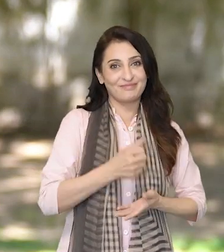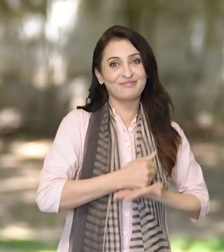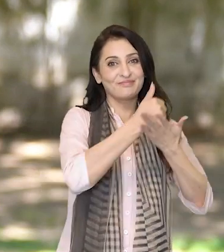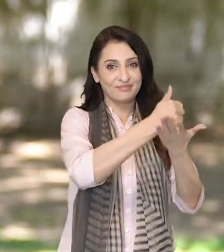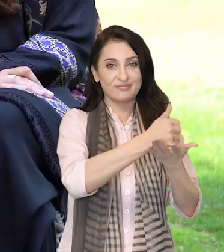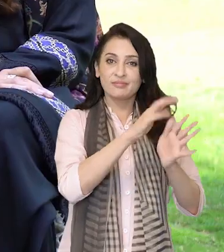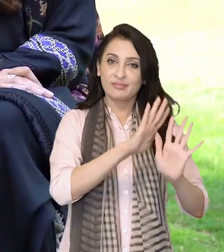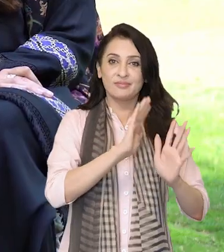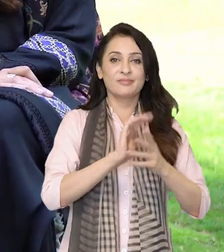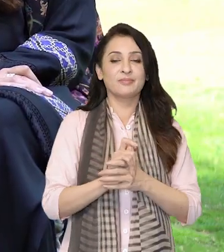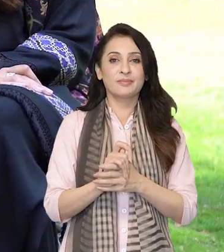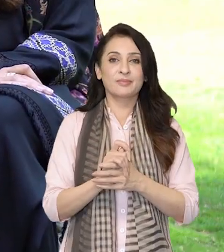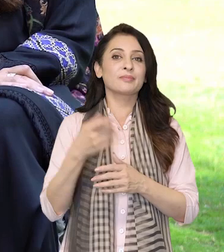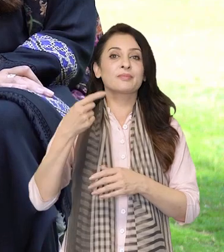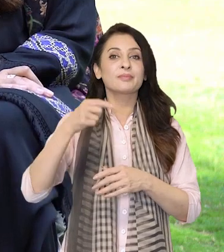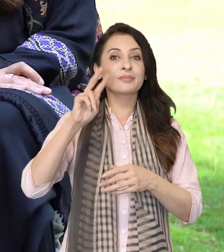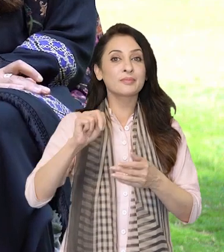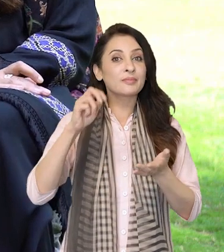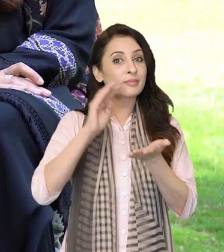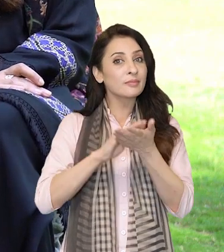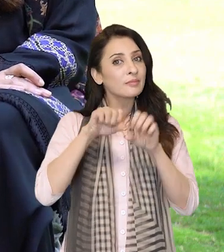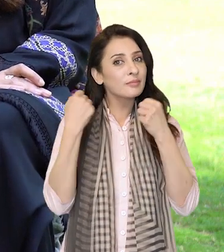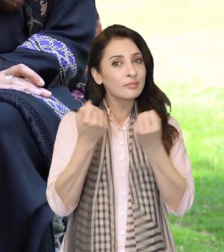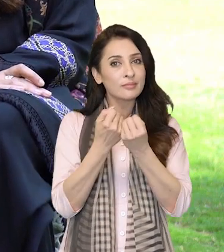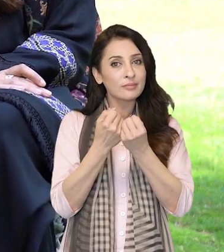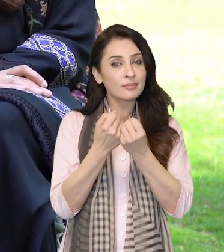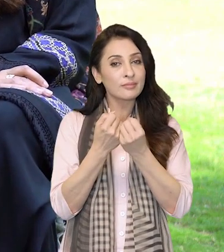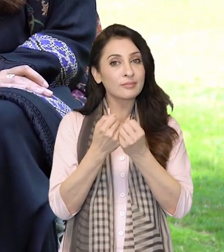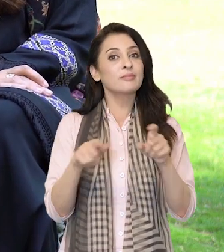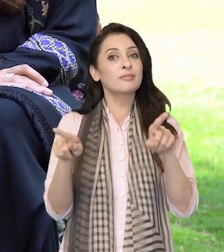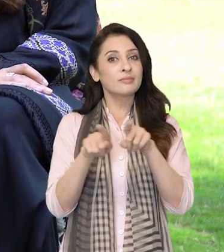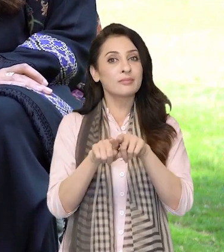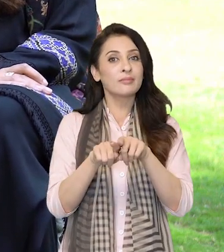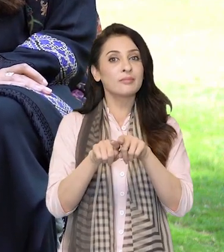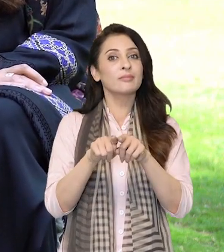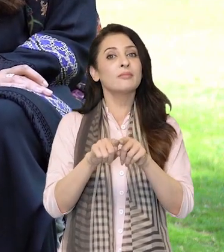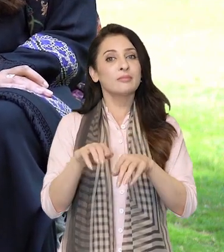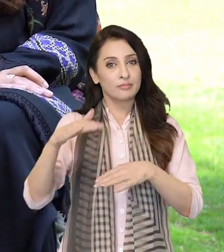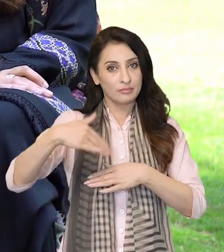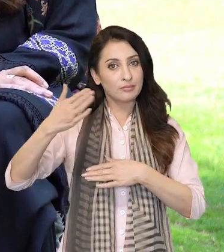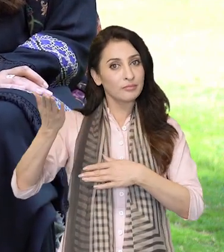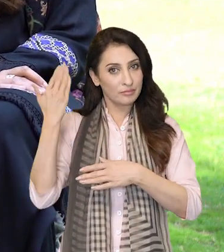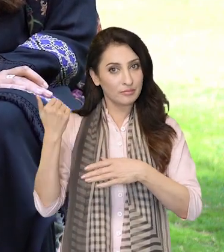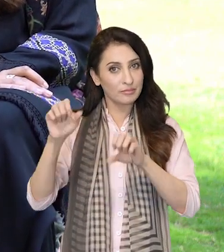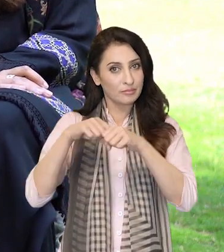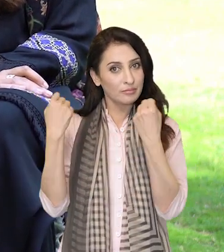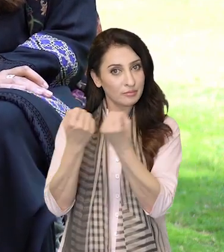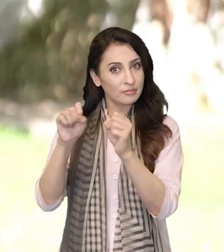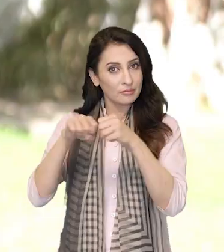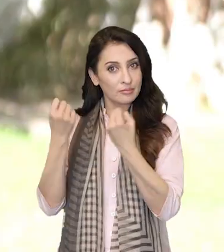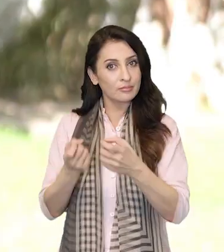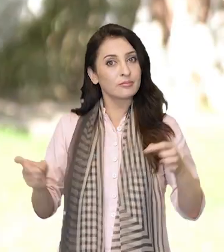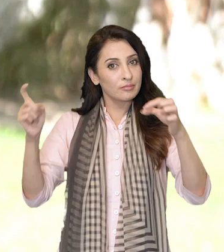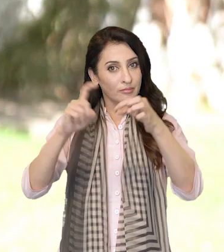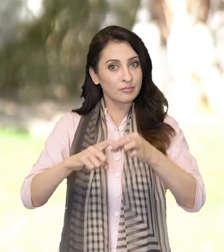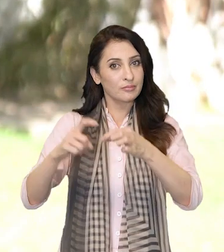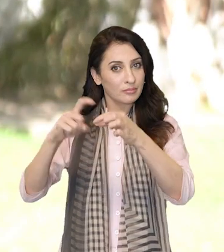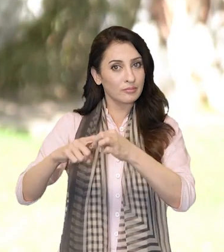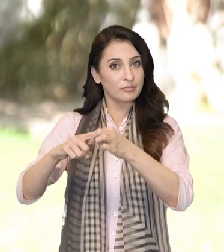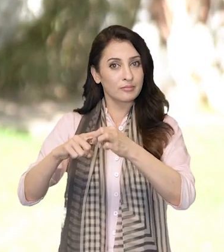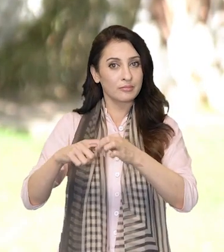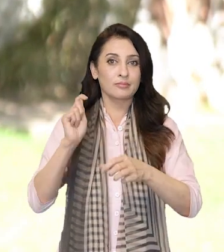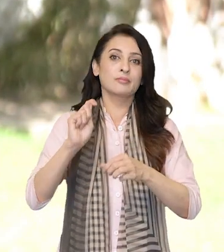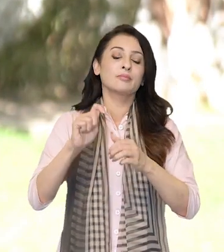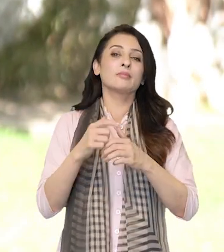kids' faces. द गिविंग नेस्ट एक इदारा नहीं है, हम ऑलरेडी एग्जिस्टिंग इदारों के साथ काम करते हैं। हमारा